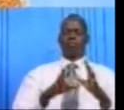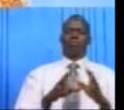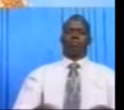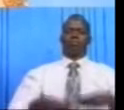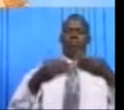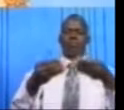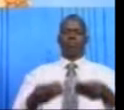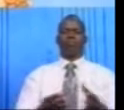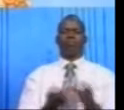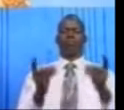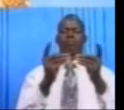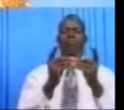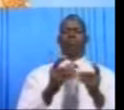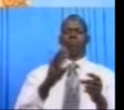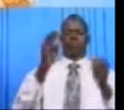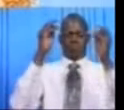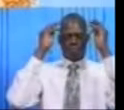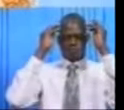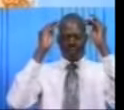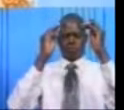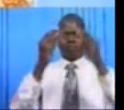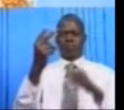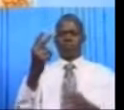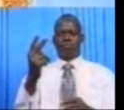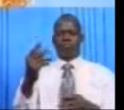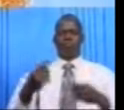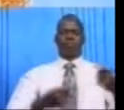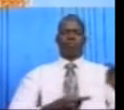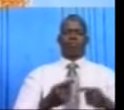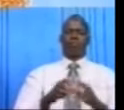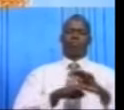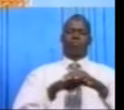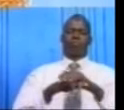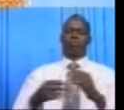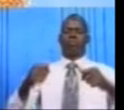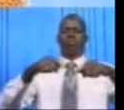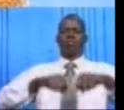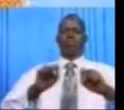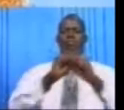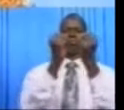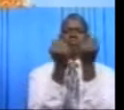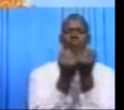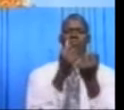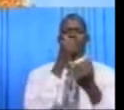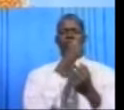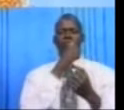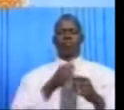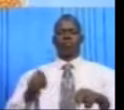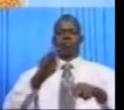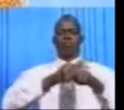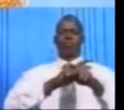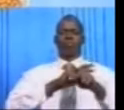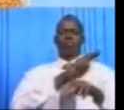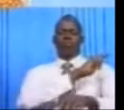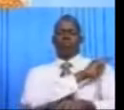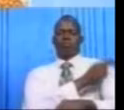remise de diplôme de Master 2, un audit et contrôle de gestion basé sur le risque dans le secteur privé, placé sous le haut patronage